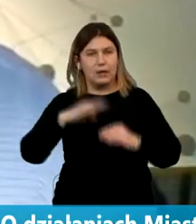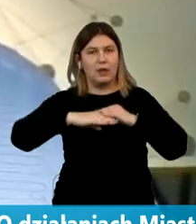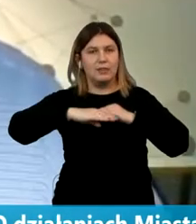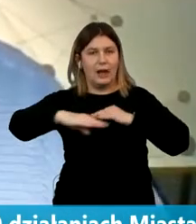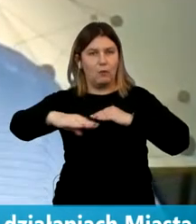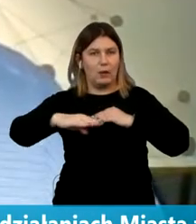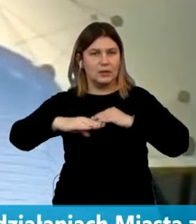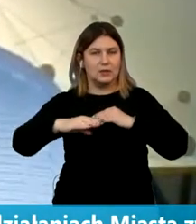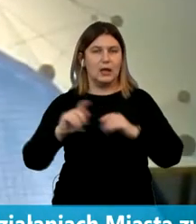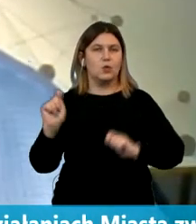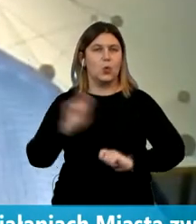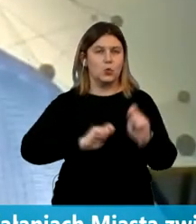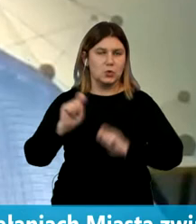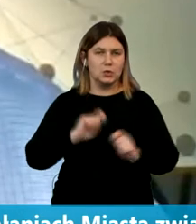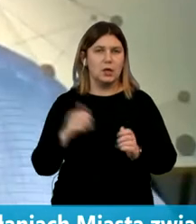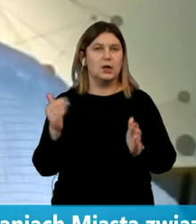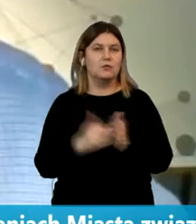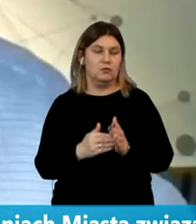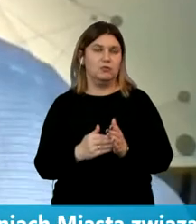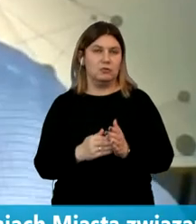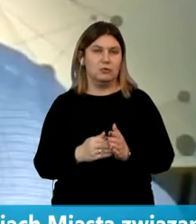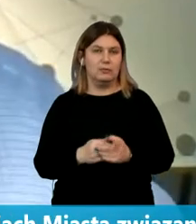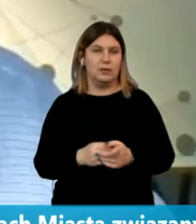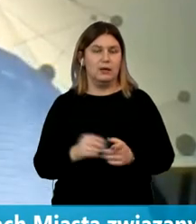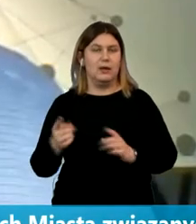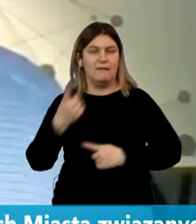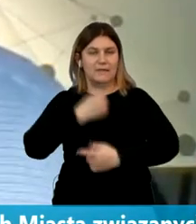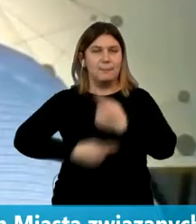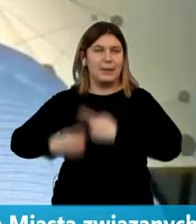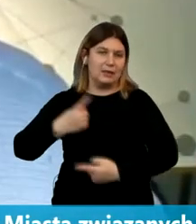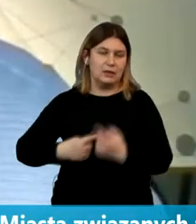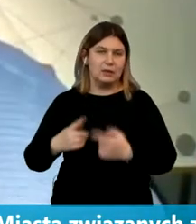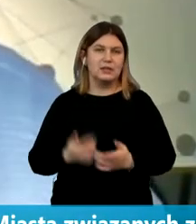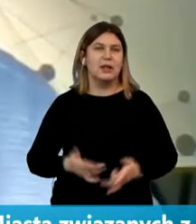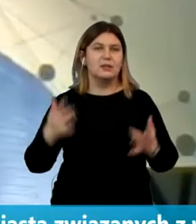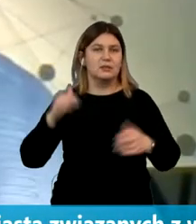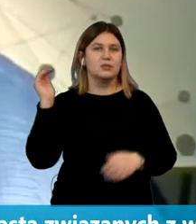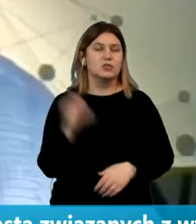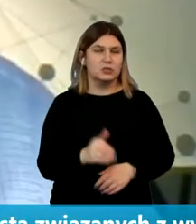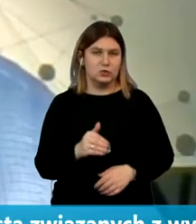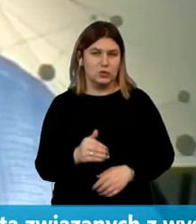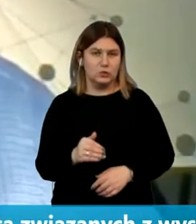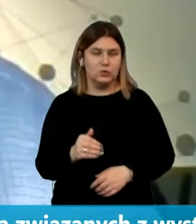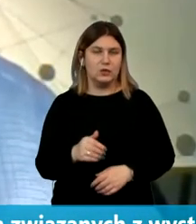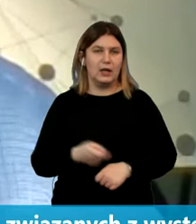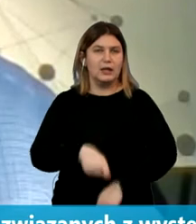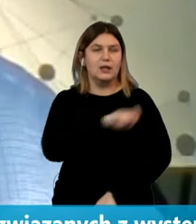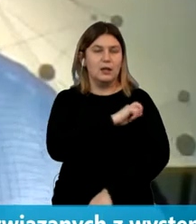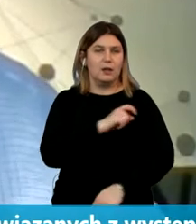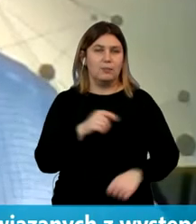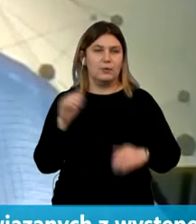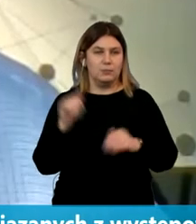czas się zużywają i trzeba to wymieniać. No, są tysiące kilometrów, możemy